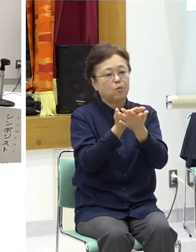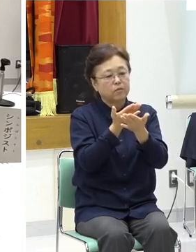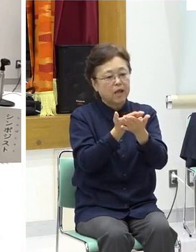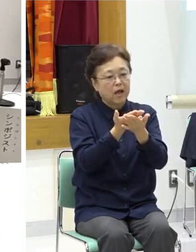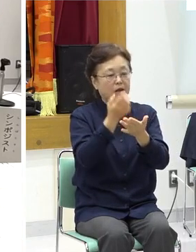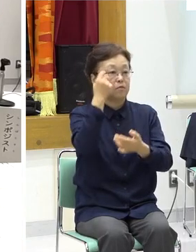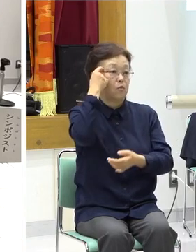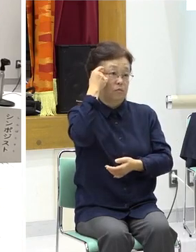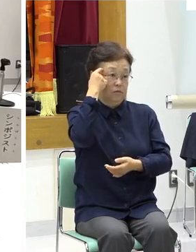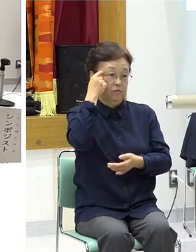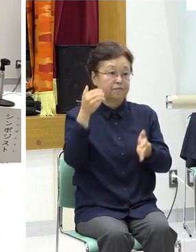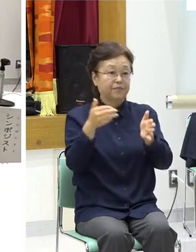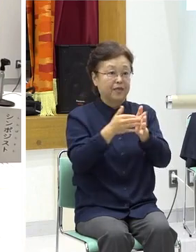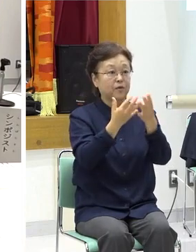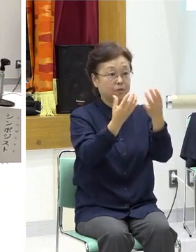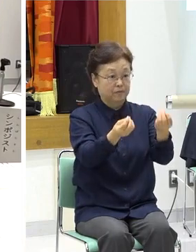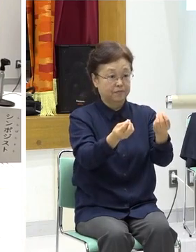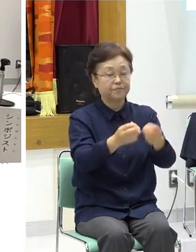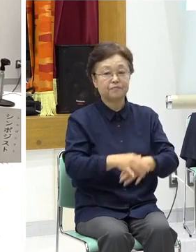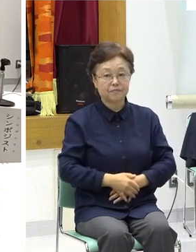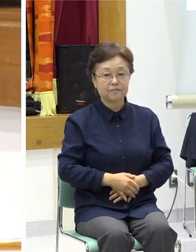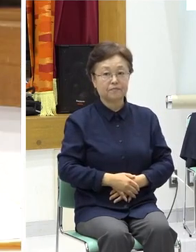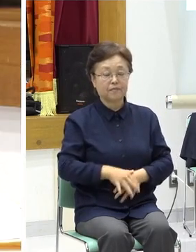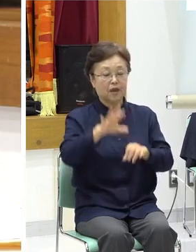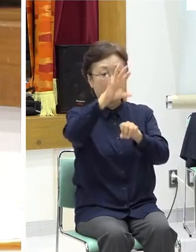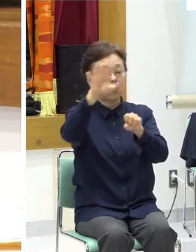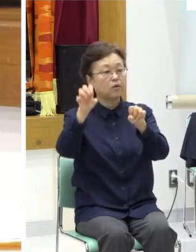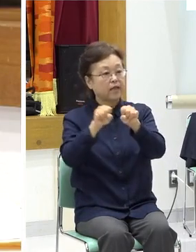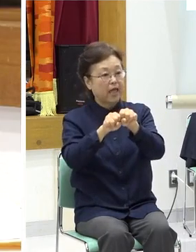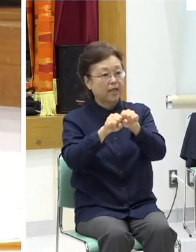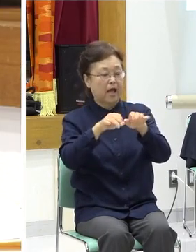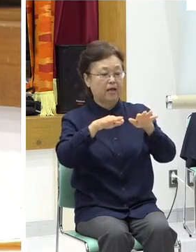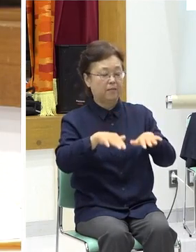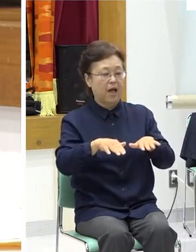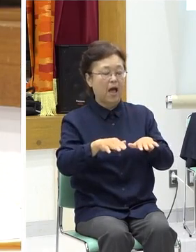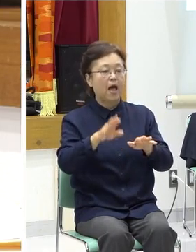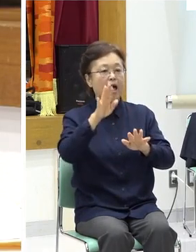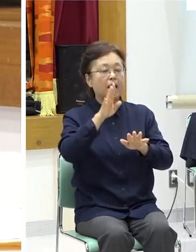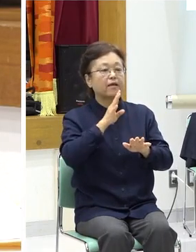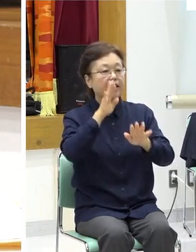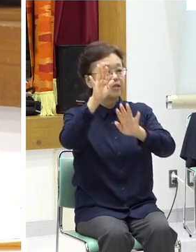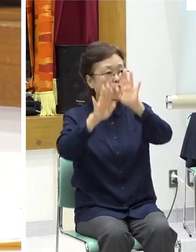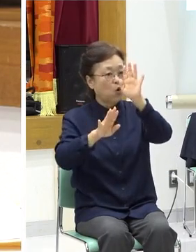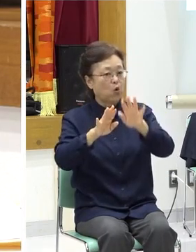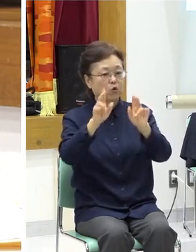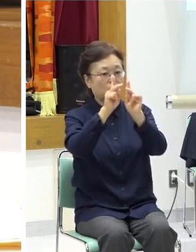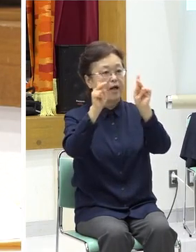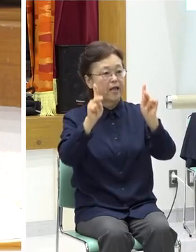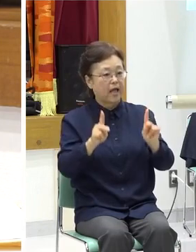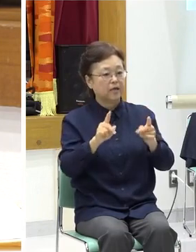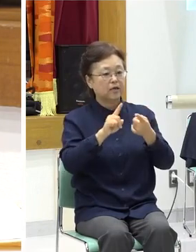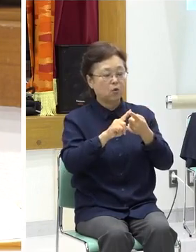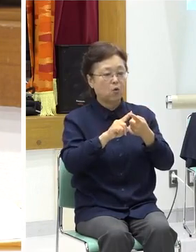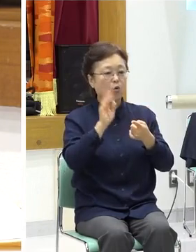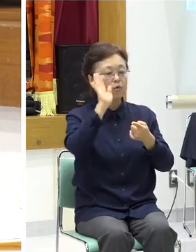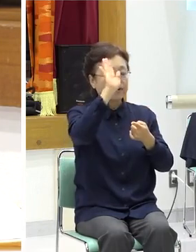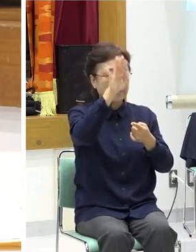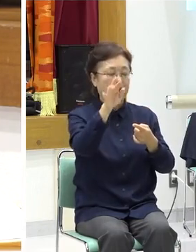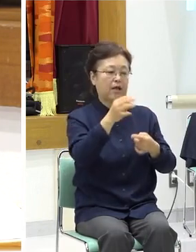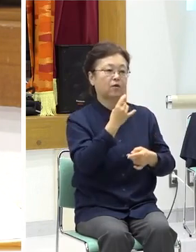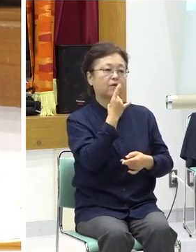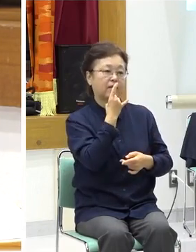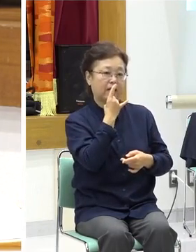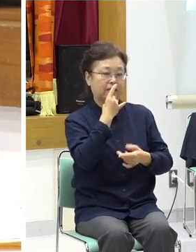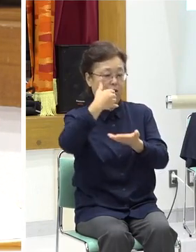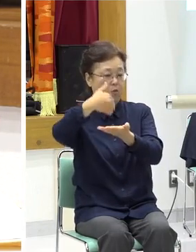見直してほしいなって思うんです。以上です。すいません。 はい、今現状の、課題と今後への期待ということ